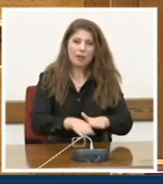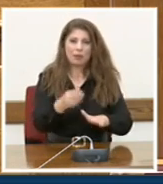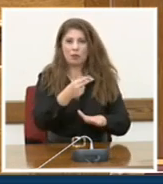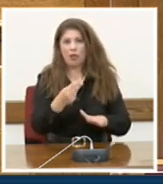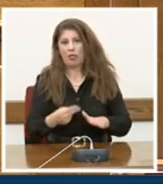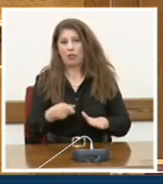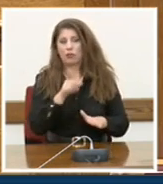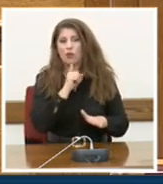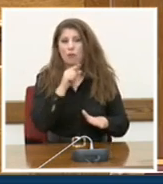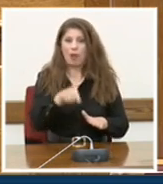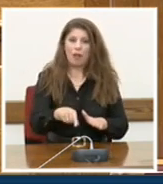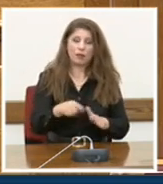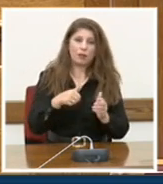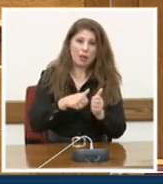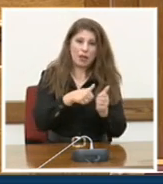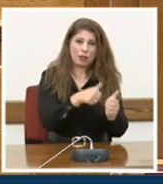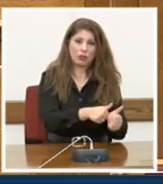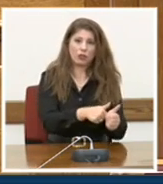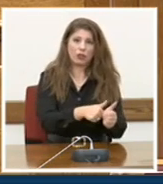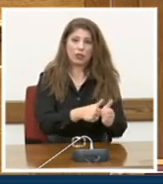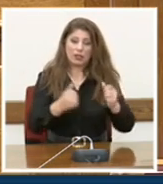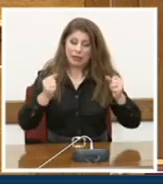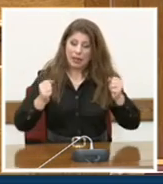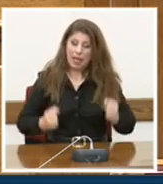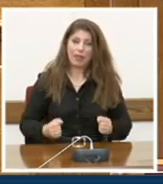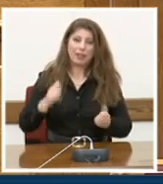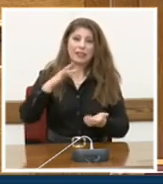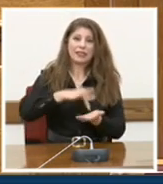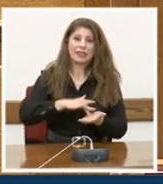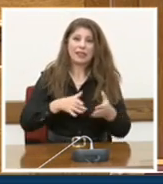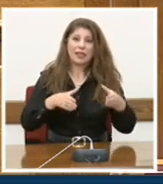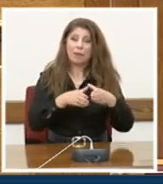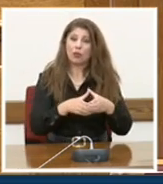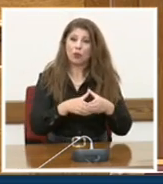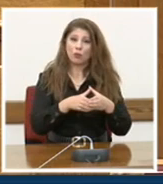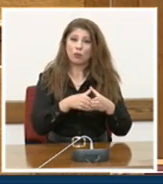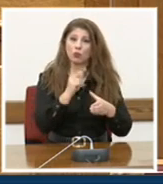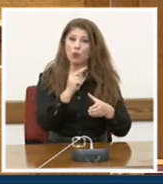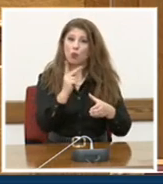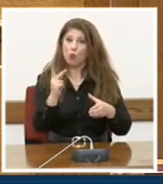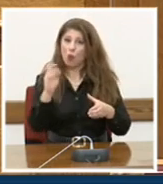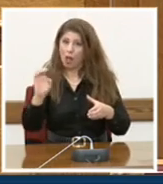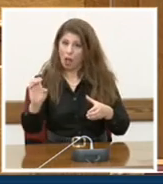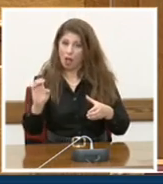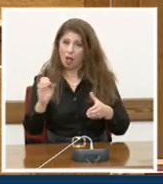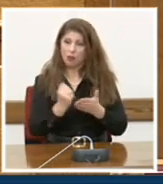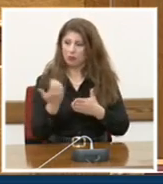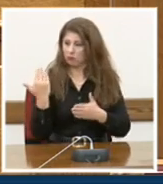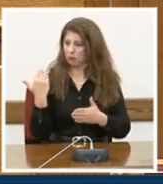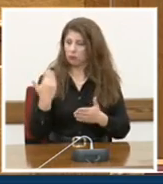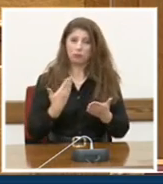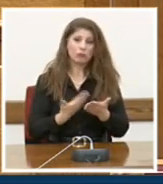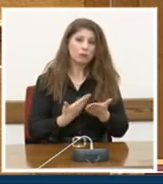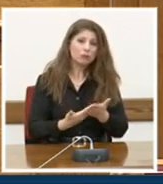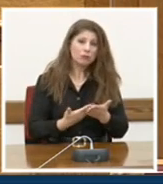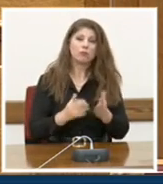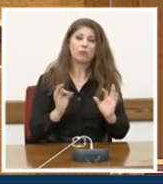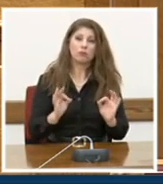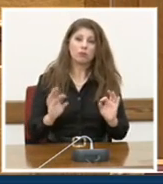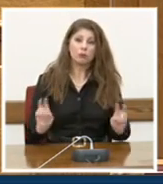των παρακολουθήσεων στην έδρα της Κεντρικής Επιτροπής του ΚΚΕ και των πρόσφατων στοιχείων βέβαια που